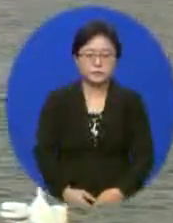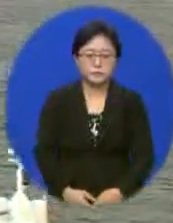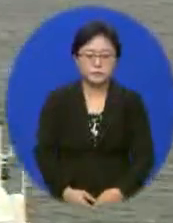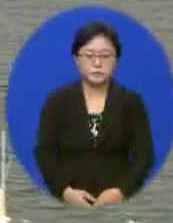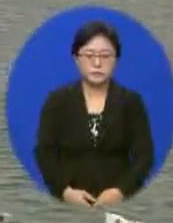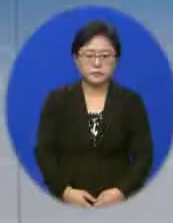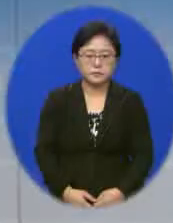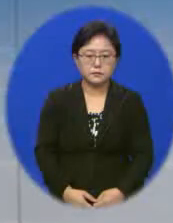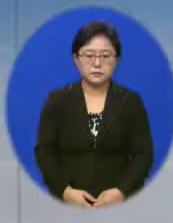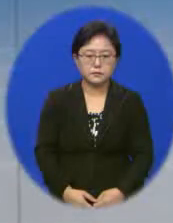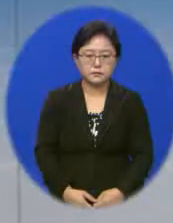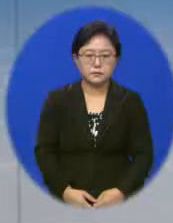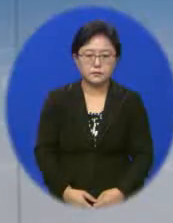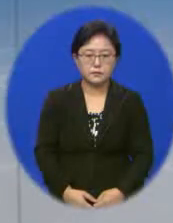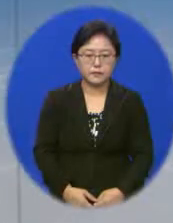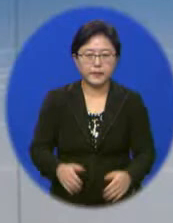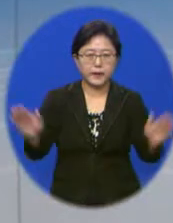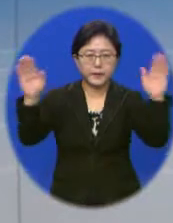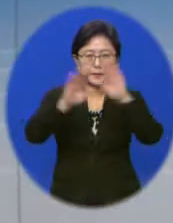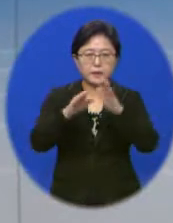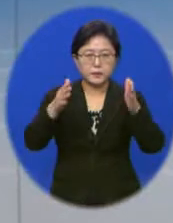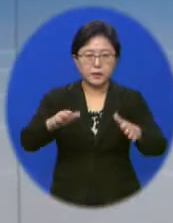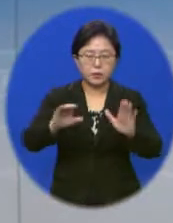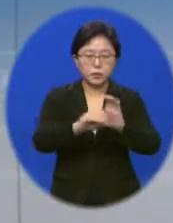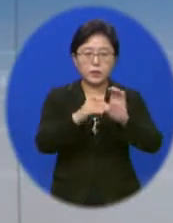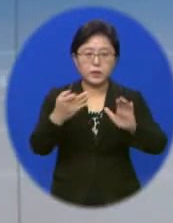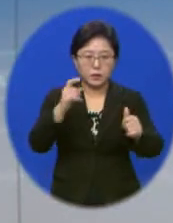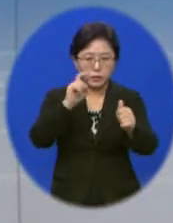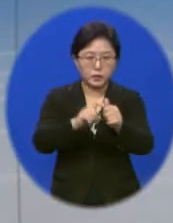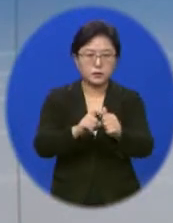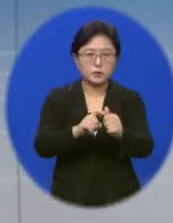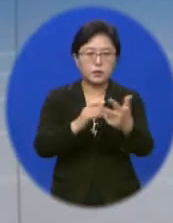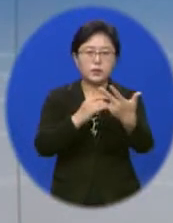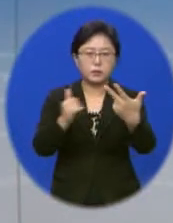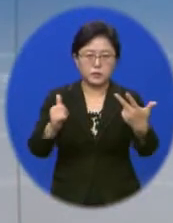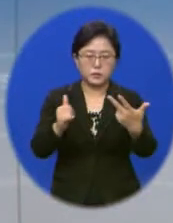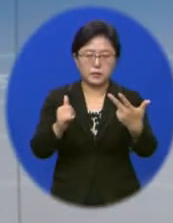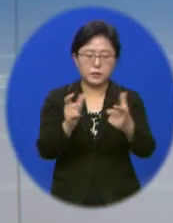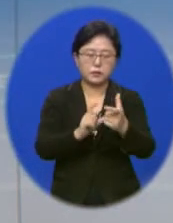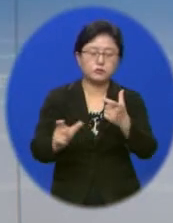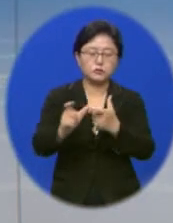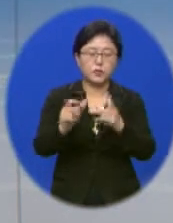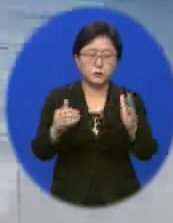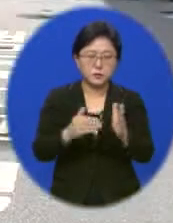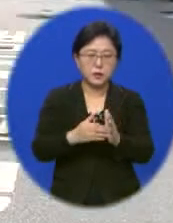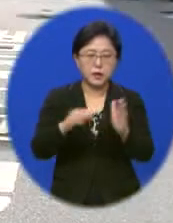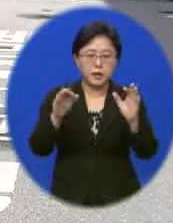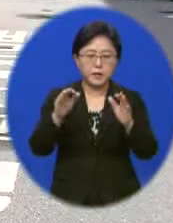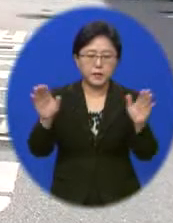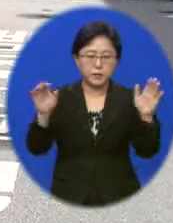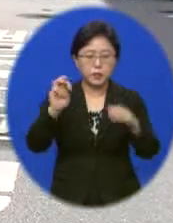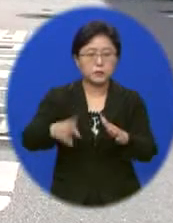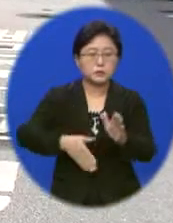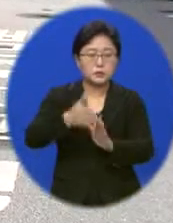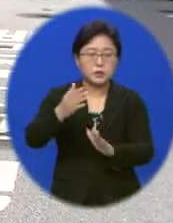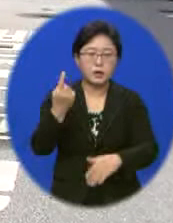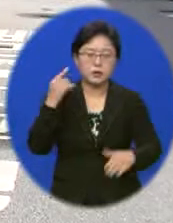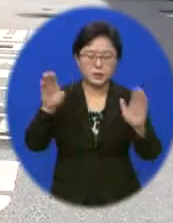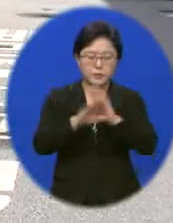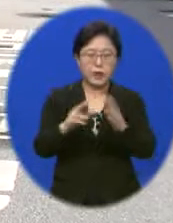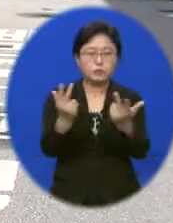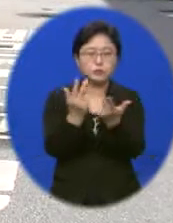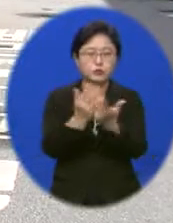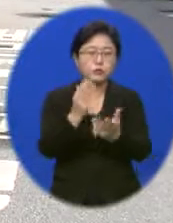곽선정입니다. 밤사이 광주에서 코로나19 확진자 7명이 추가됐습니다. 광주시는 어젯밤